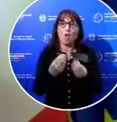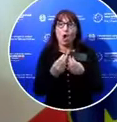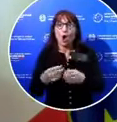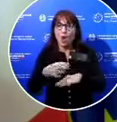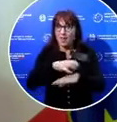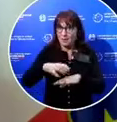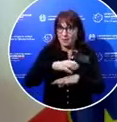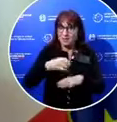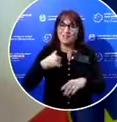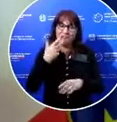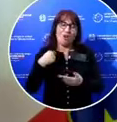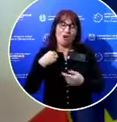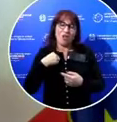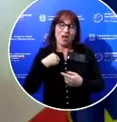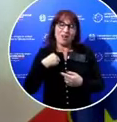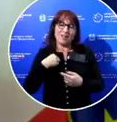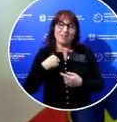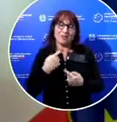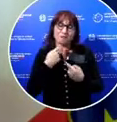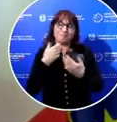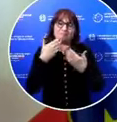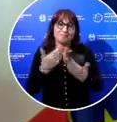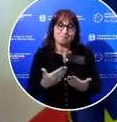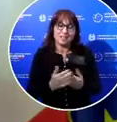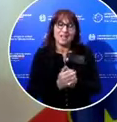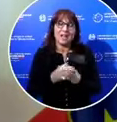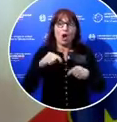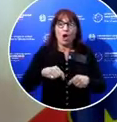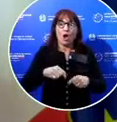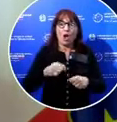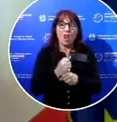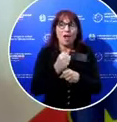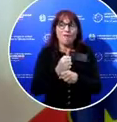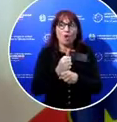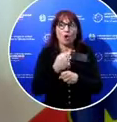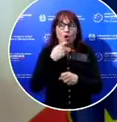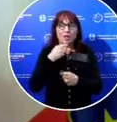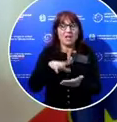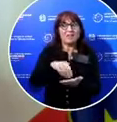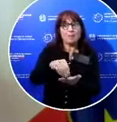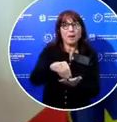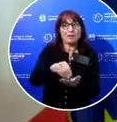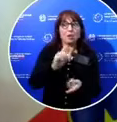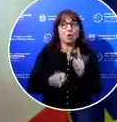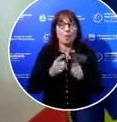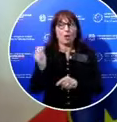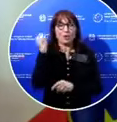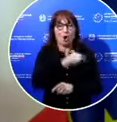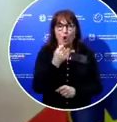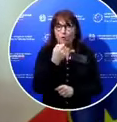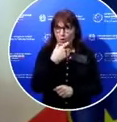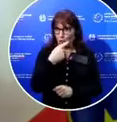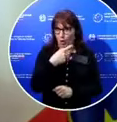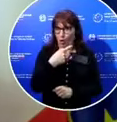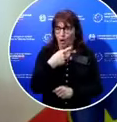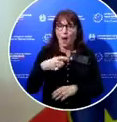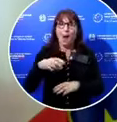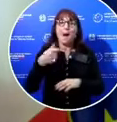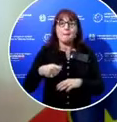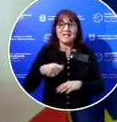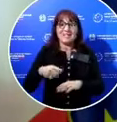io rendere merito al lavoro svolto dal Dipartimento per le politiche antidroga della Presidenza del Consiglio, dalla